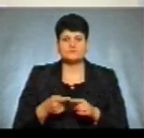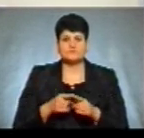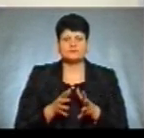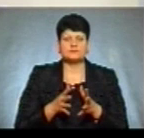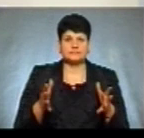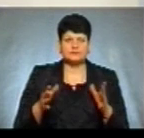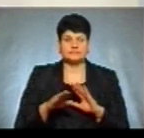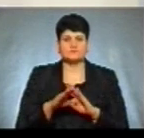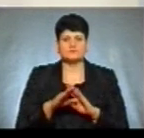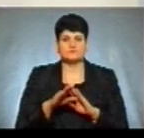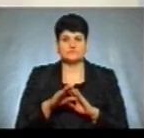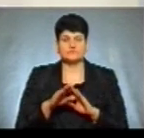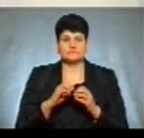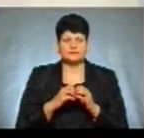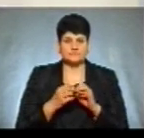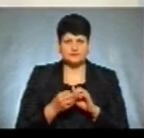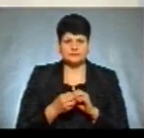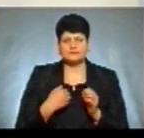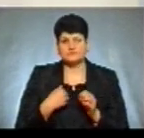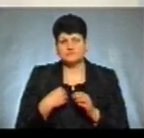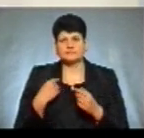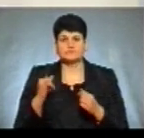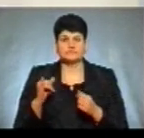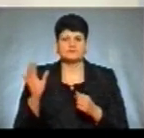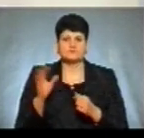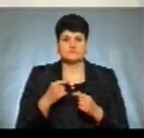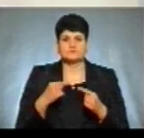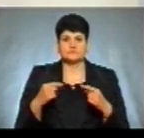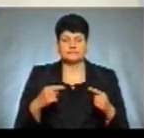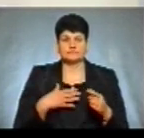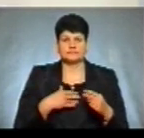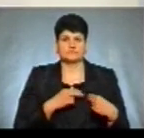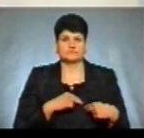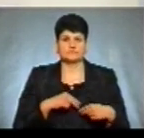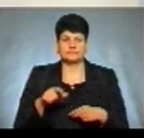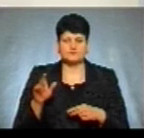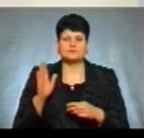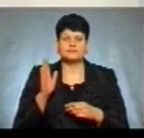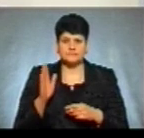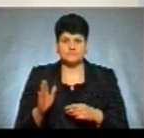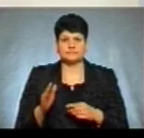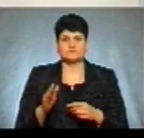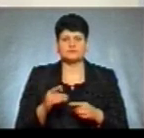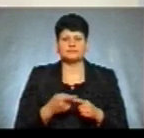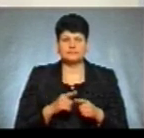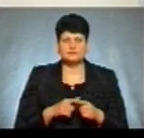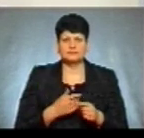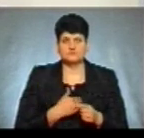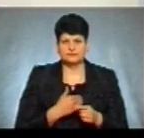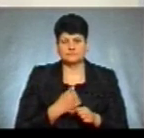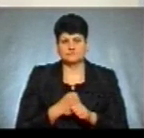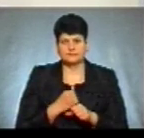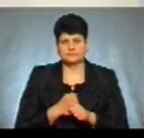найбільший виклик. І я і всі мої колеги будемо до цього стремитися, щоб ми